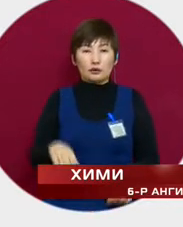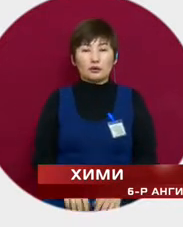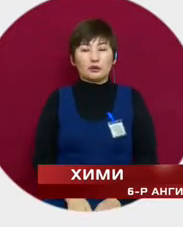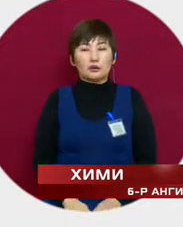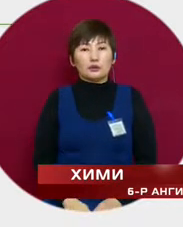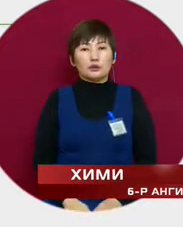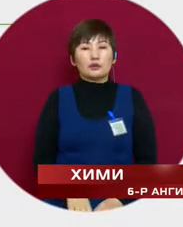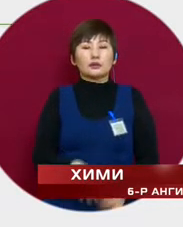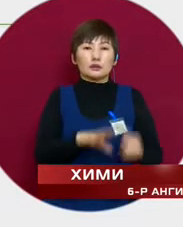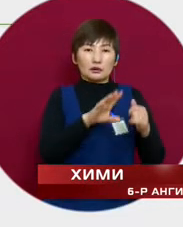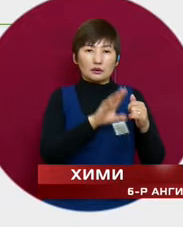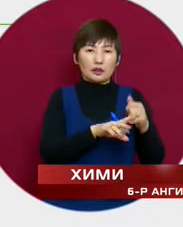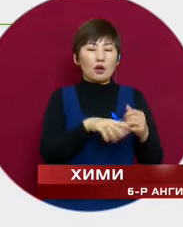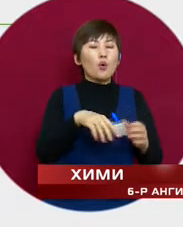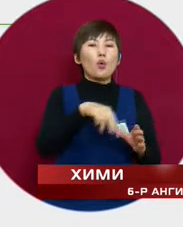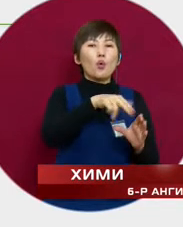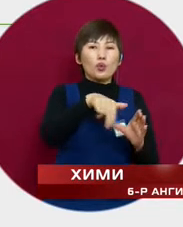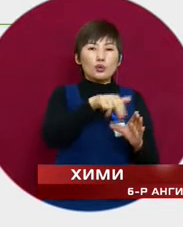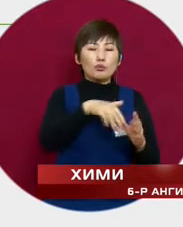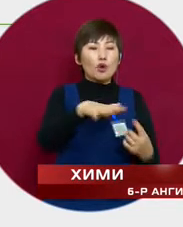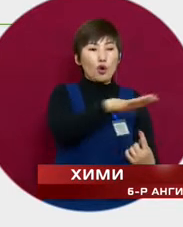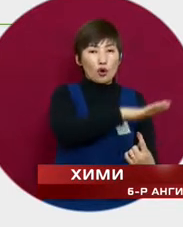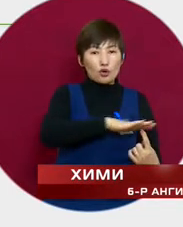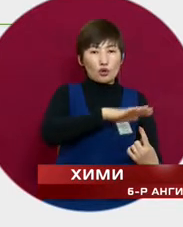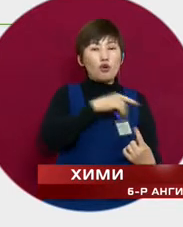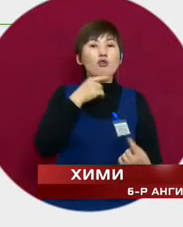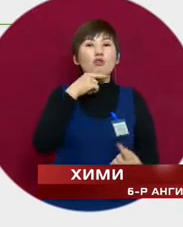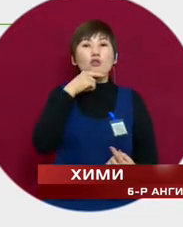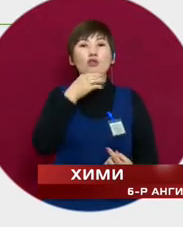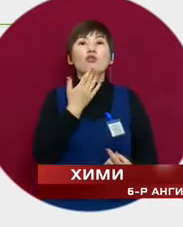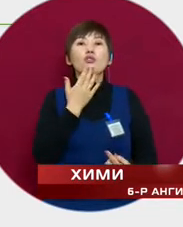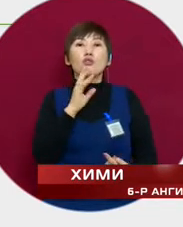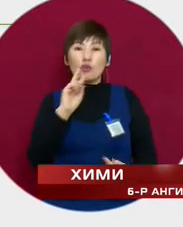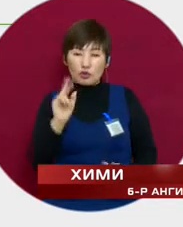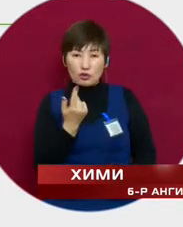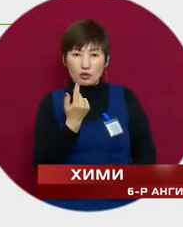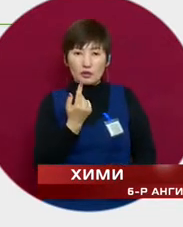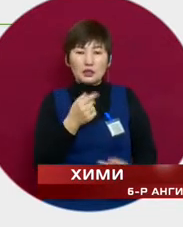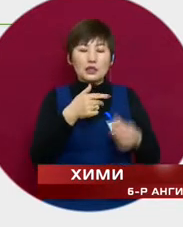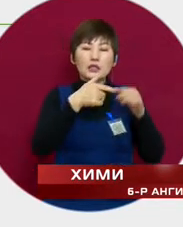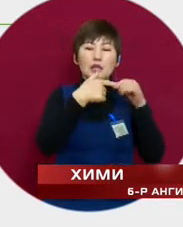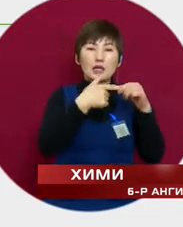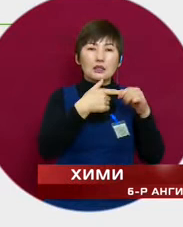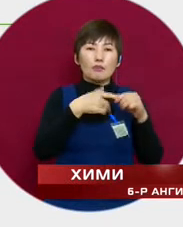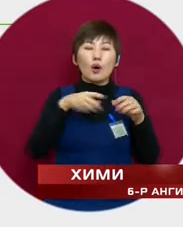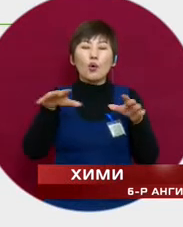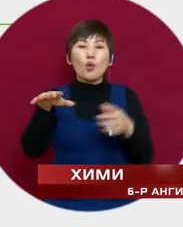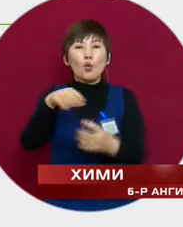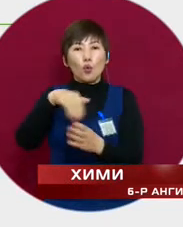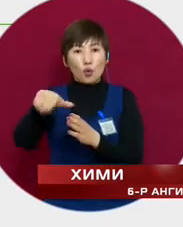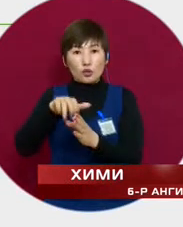Хоёрт нь уусмлын орчноос хамааран өнгөө өөрчлөх шин чанартай цаасан ба уусмал байдалтай